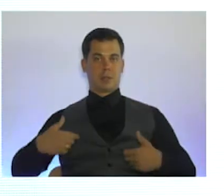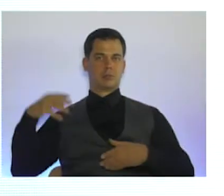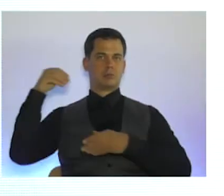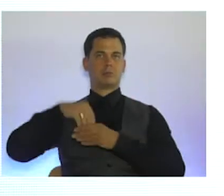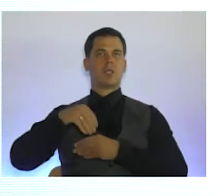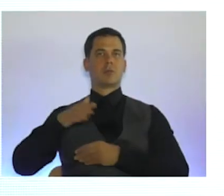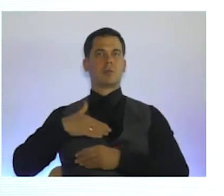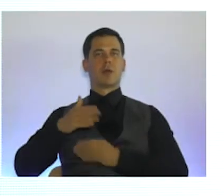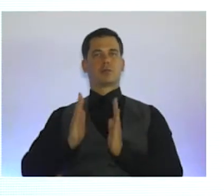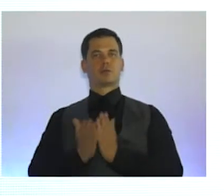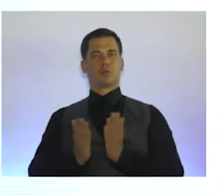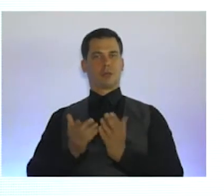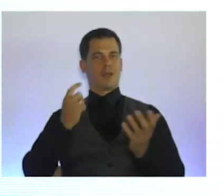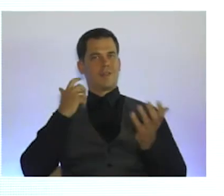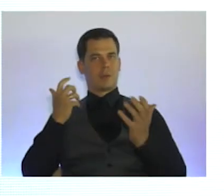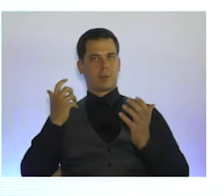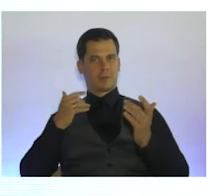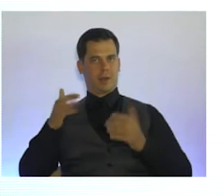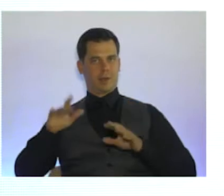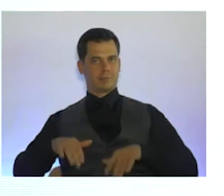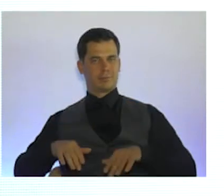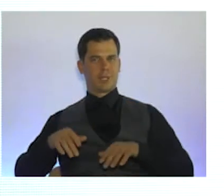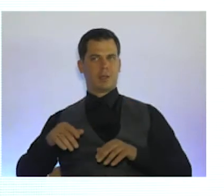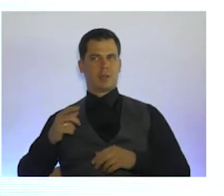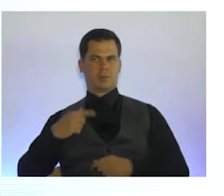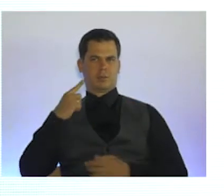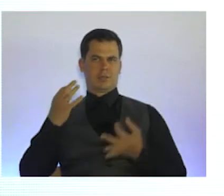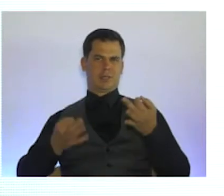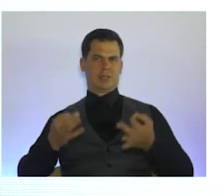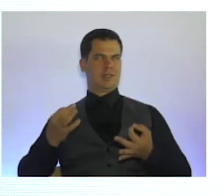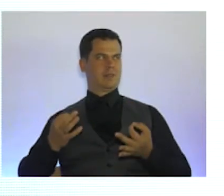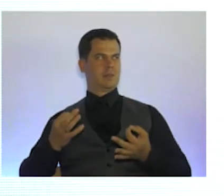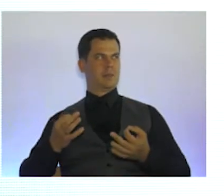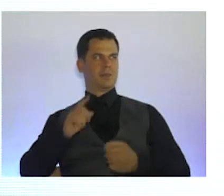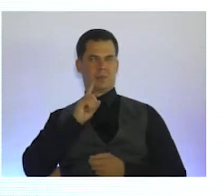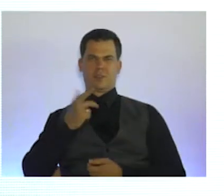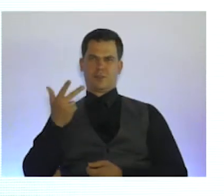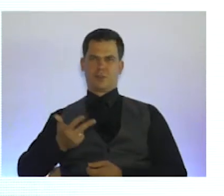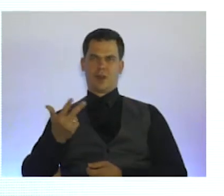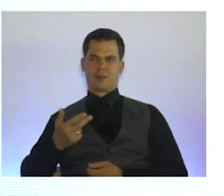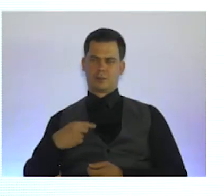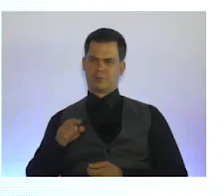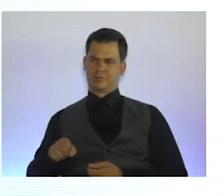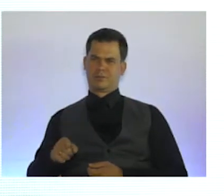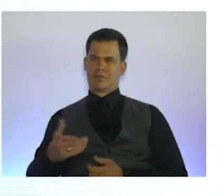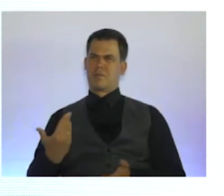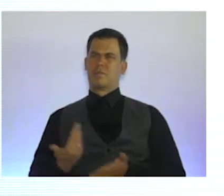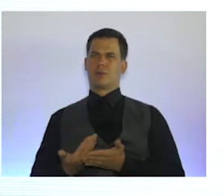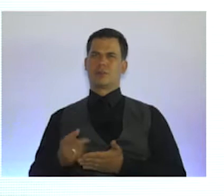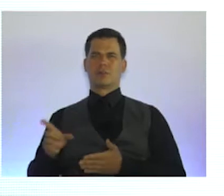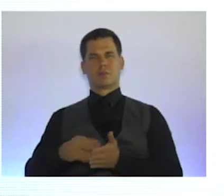pokaźnych rozmiarów podręcznik do informatyki. I zastanawia mnie to właśnie, wie pan, nurtuje mnie to od tych 3 lat, po co uczniowi